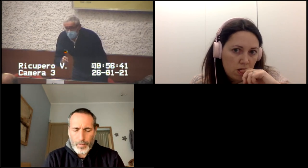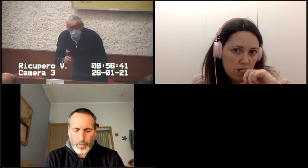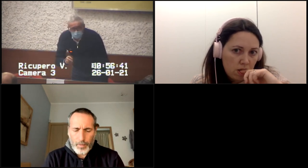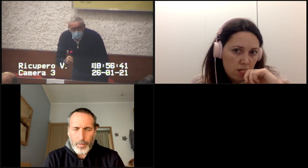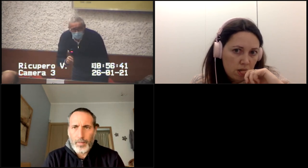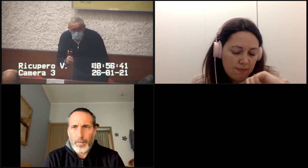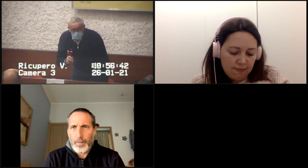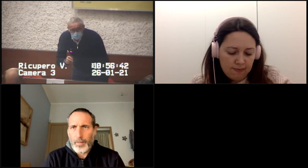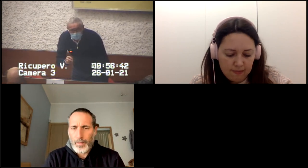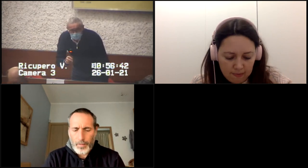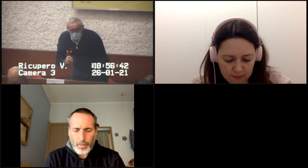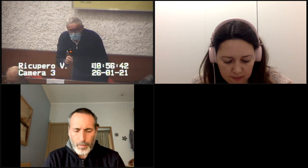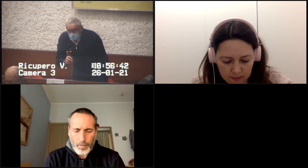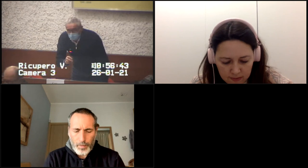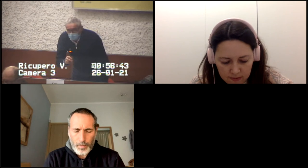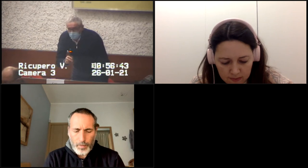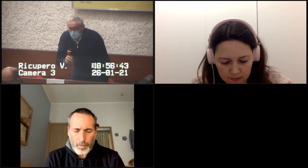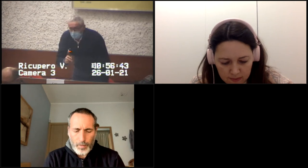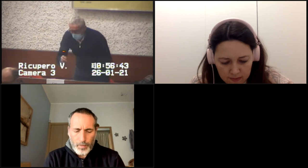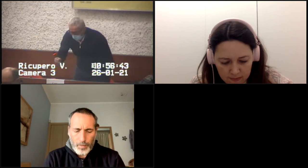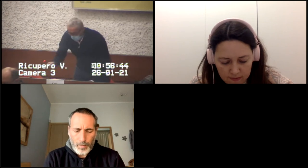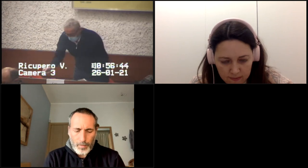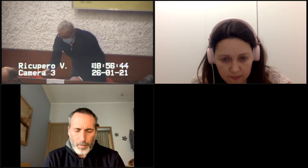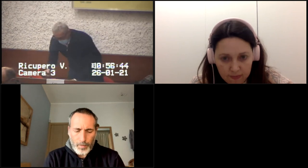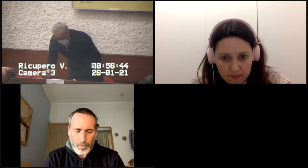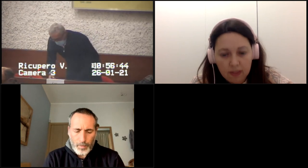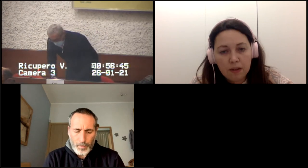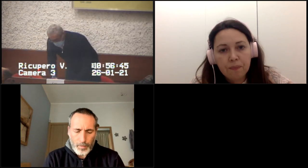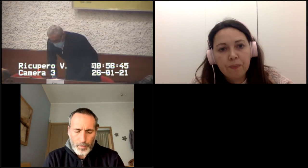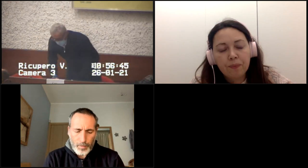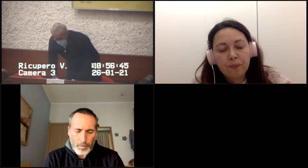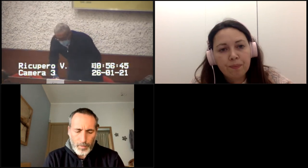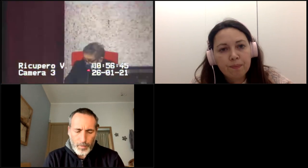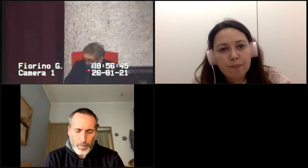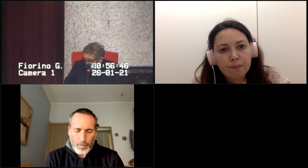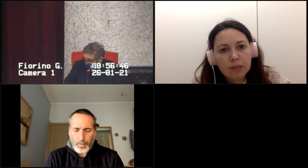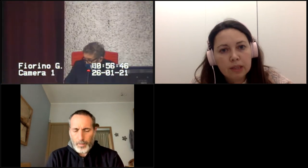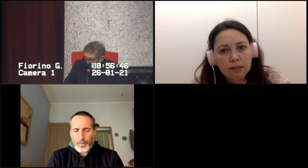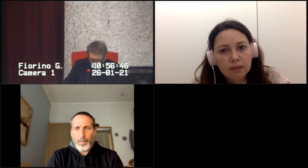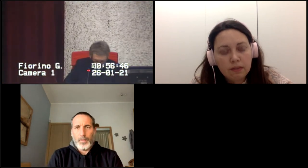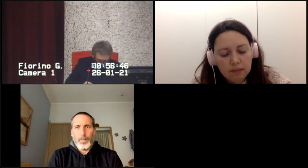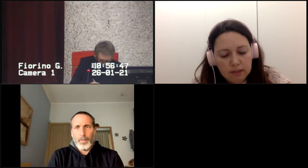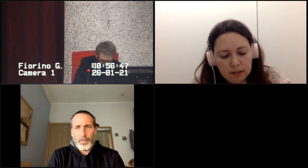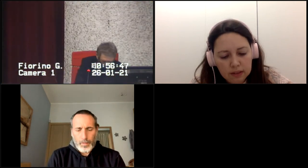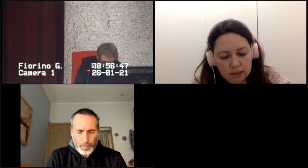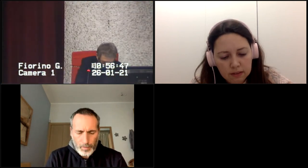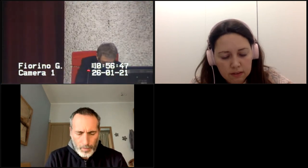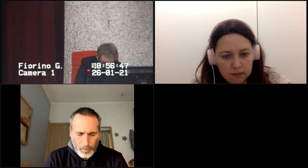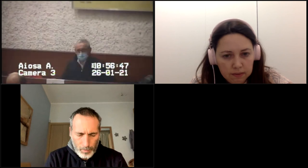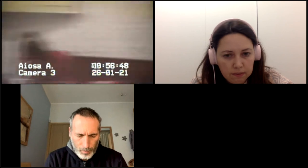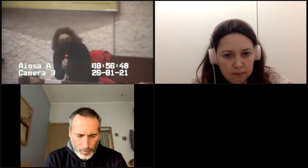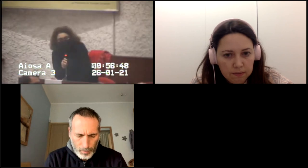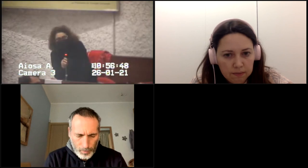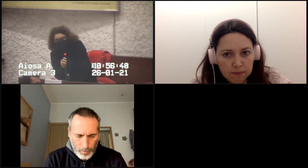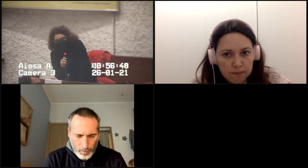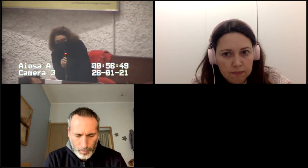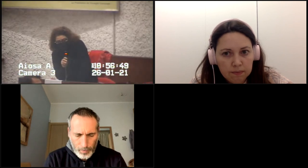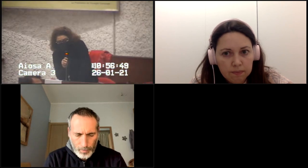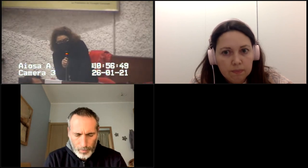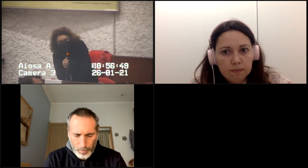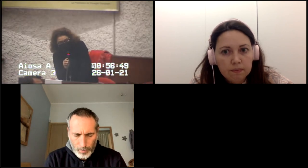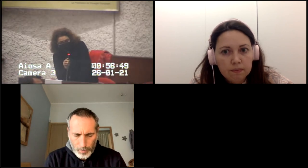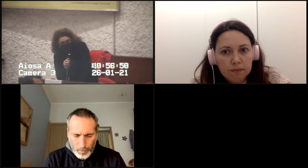cortesia. Il voto della lista di Stefano è favorevole. Grazie. Identità civica, consigliera Iosa. Grazie